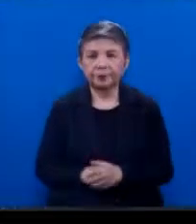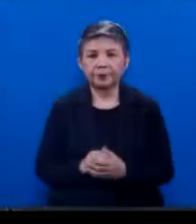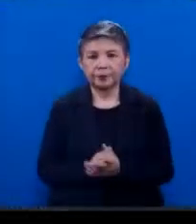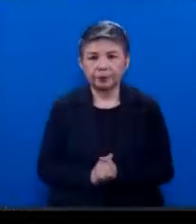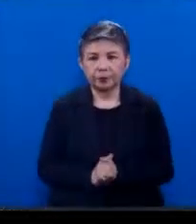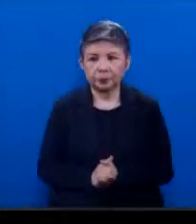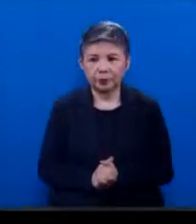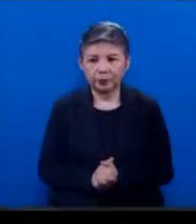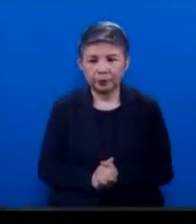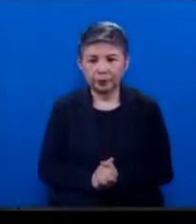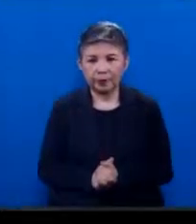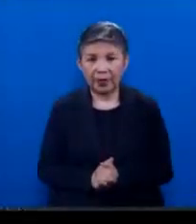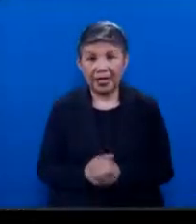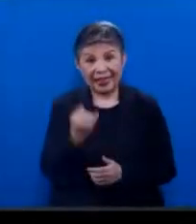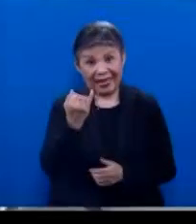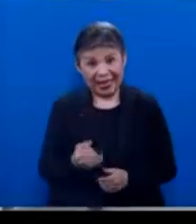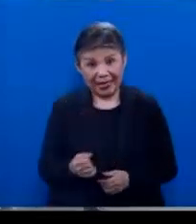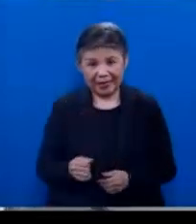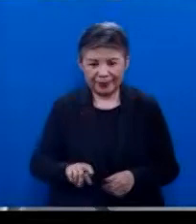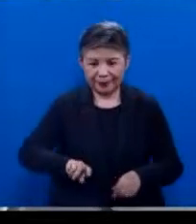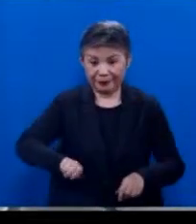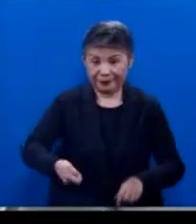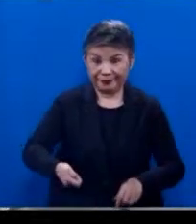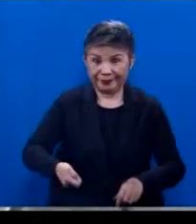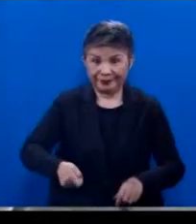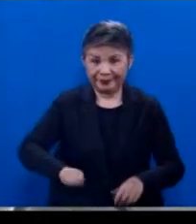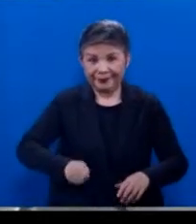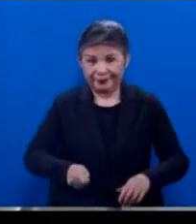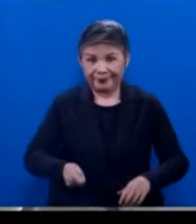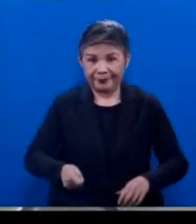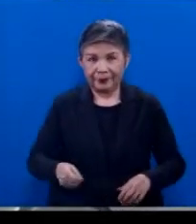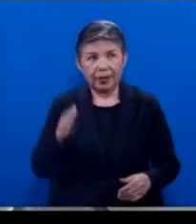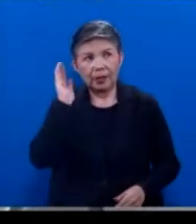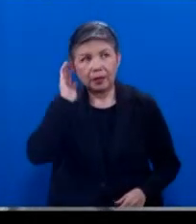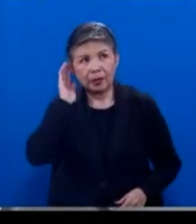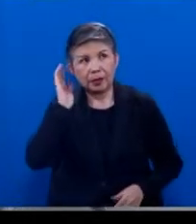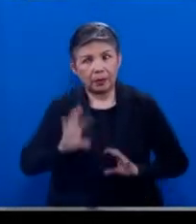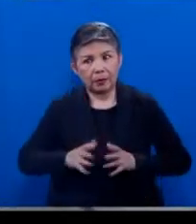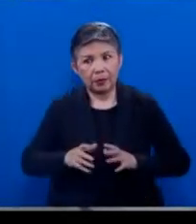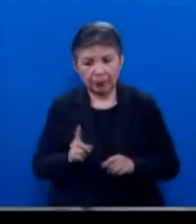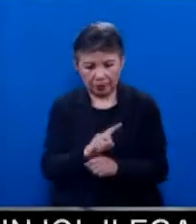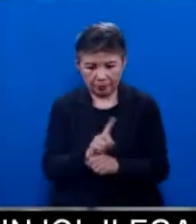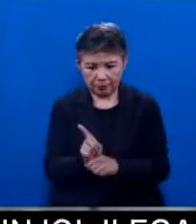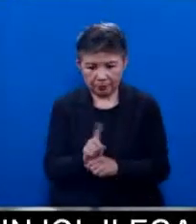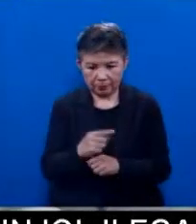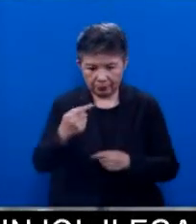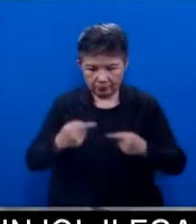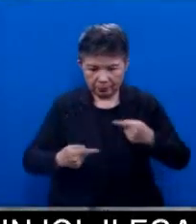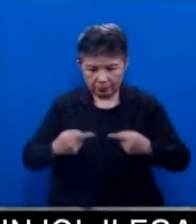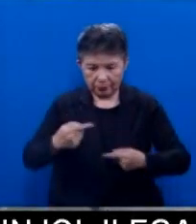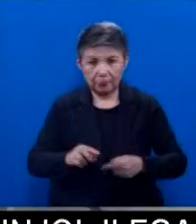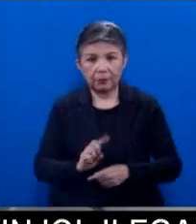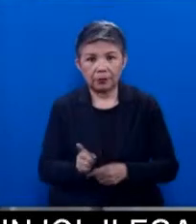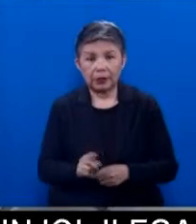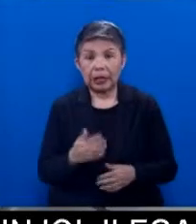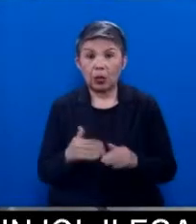iya. Pemeriksaan terakhir dilakukan dengan menyalakan kontak mesin dan memperhatikan indikator check engine pada speedometer. Dalam